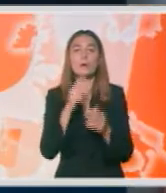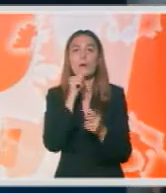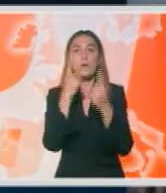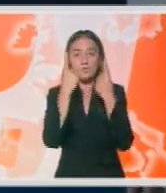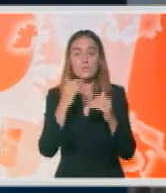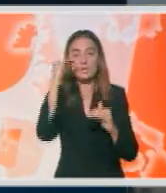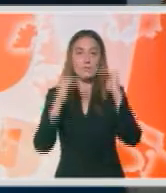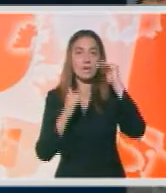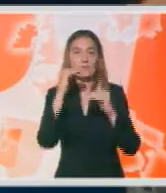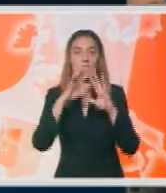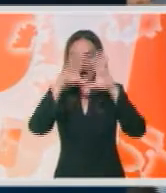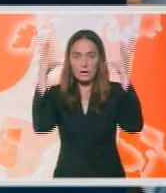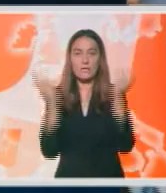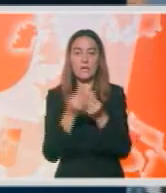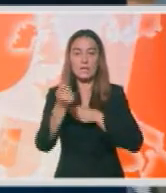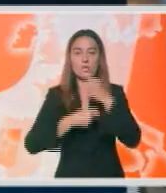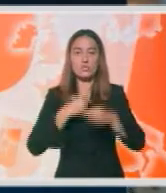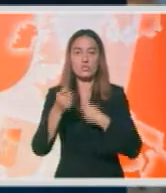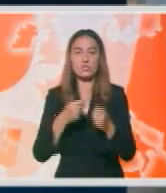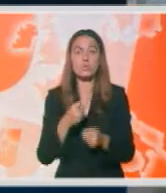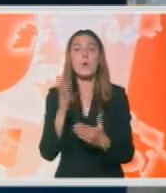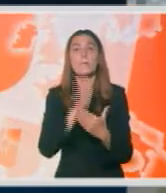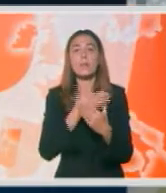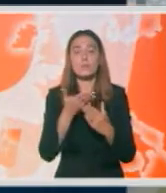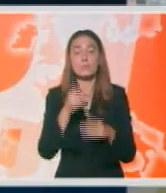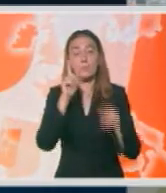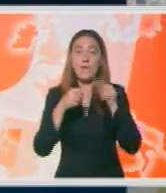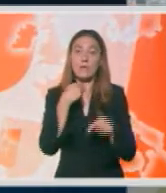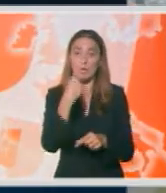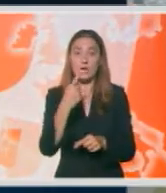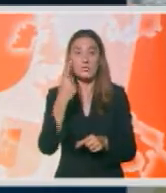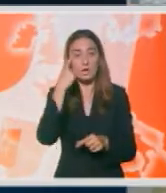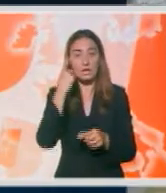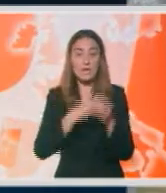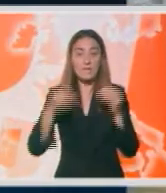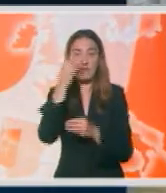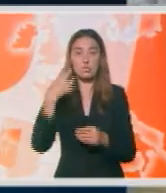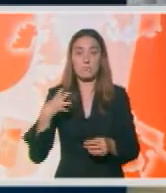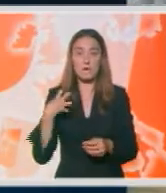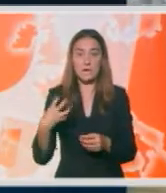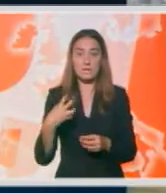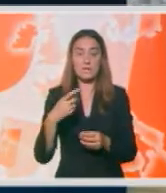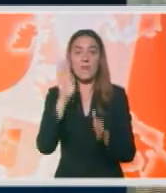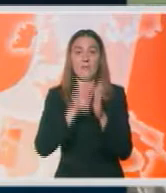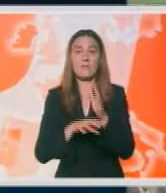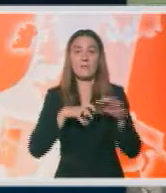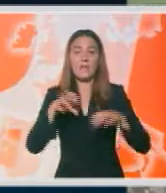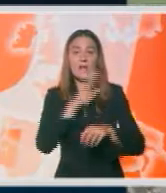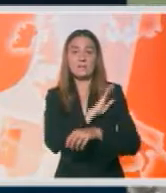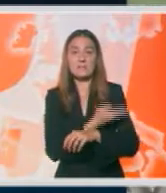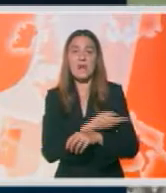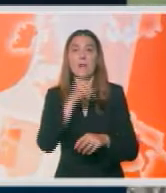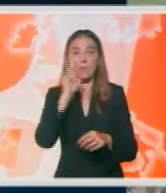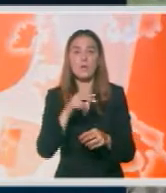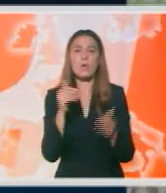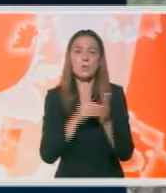uspostavljanju ravnoteže na globalnom tržištu. Međutim, neki kažu da bi kinesko najveće bogatstvo, jeftina radna snaga, moglo